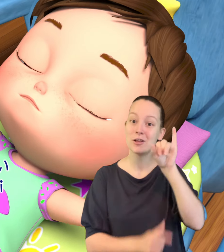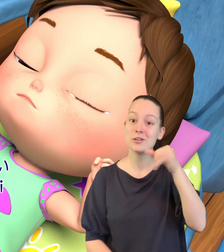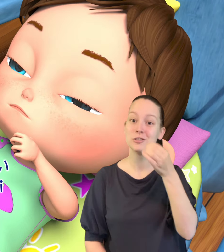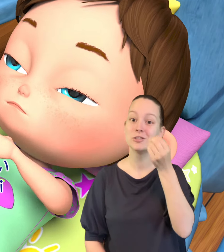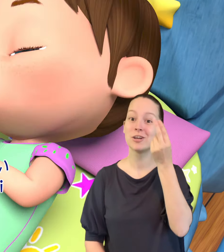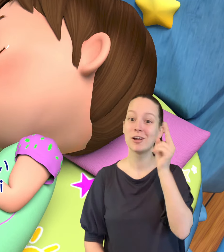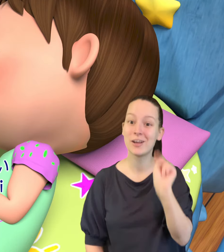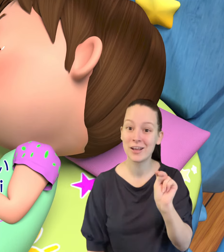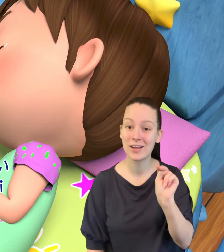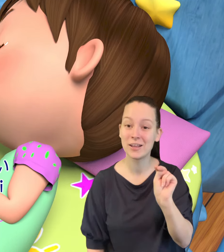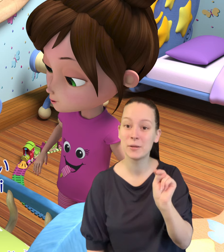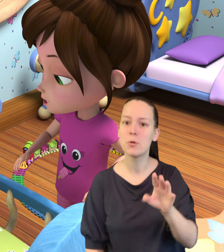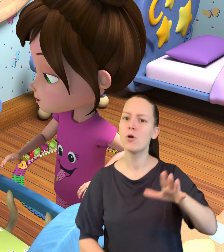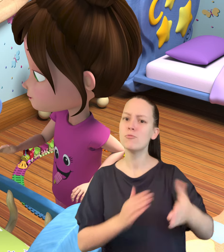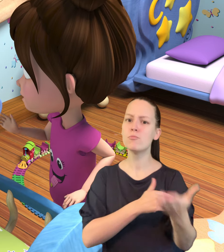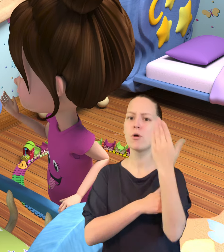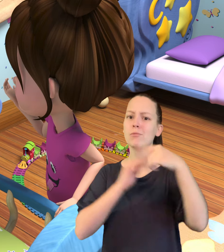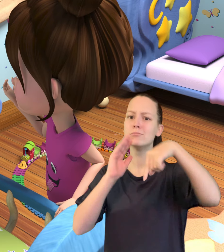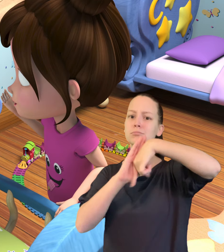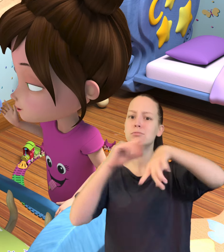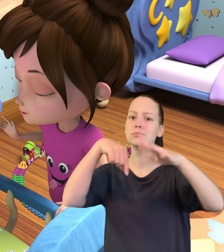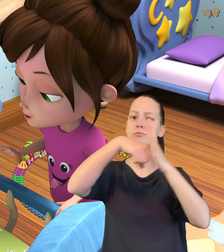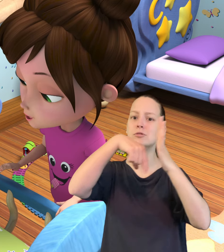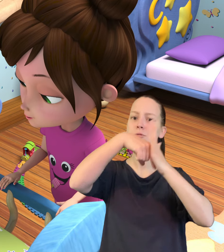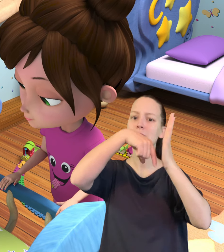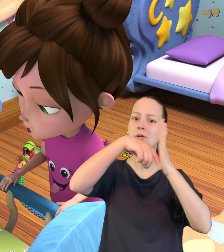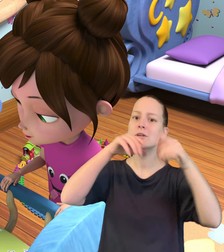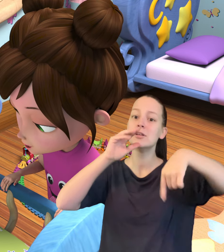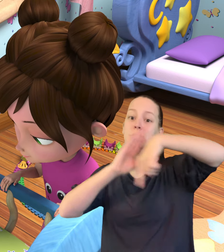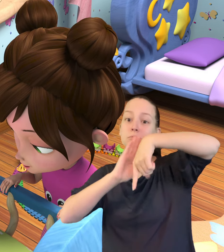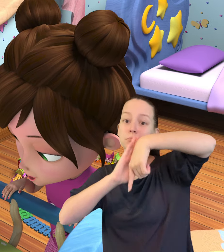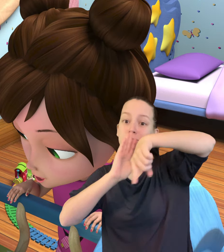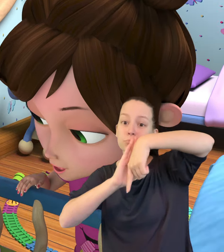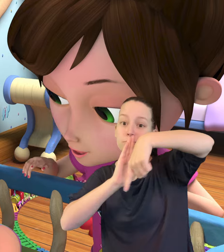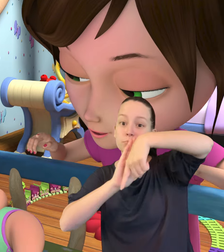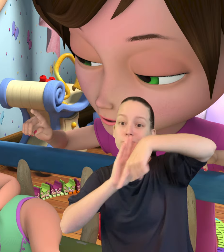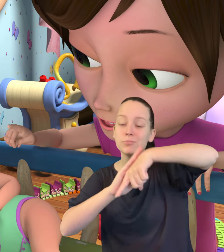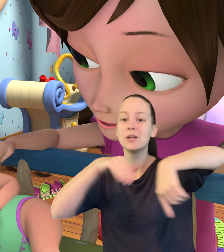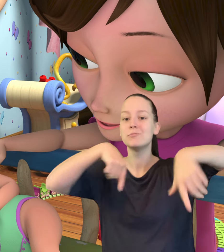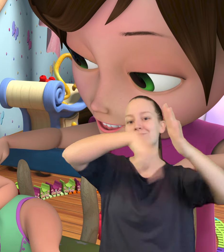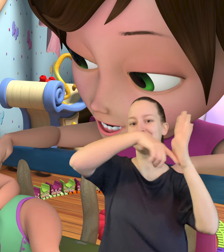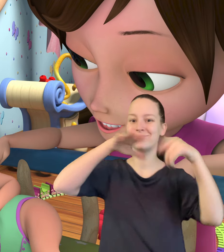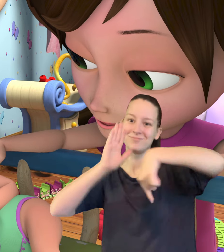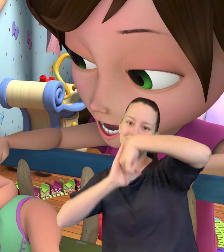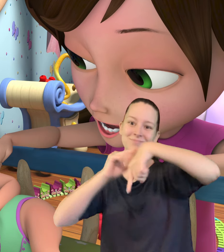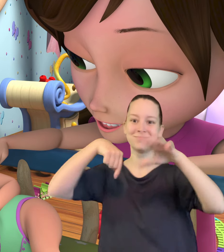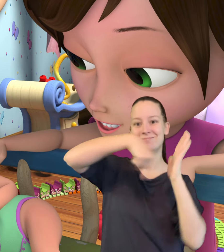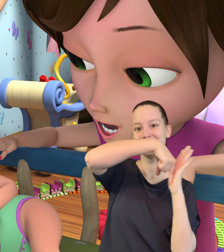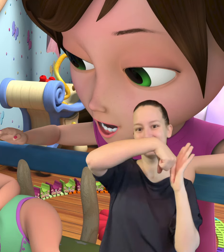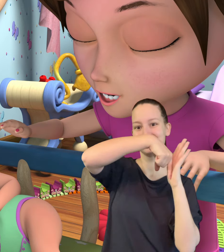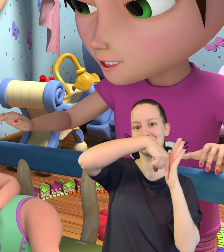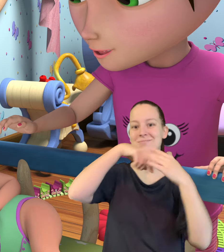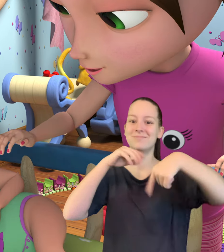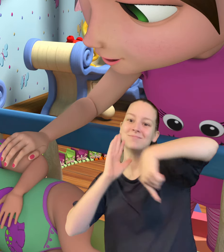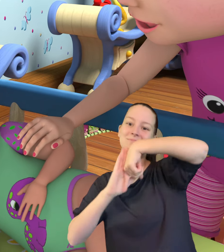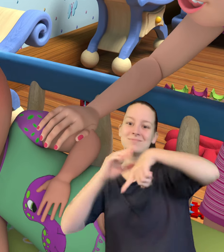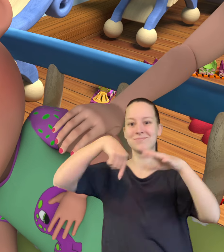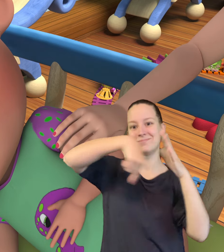起きなさい朝のお金がなっているよディンディンドン